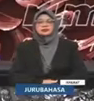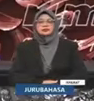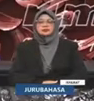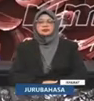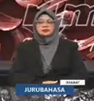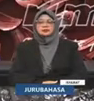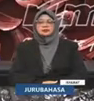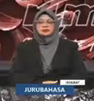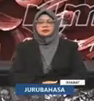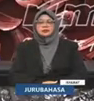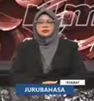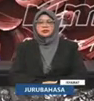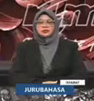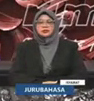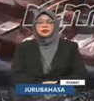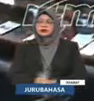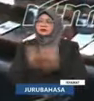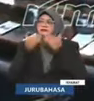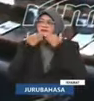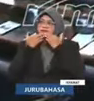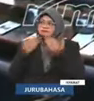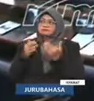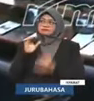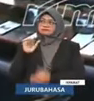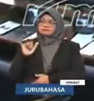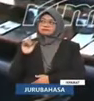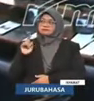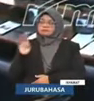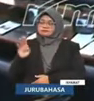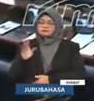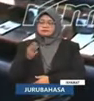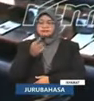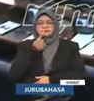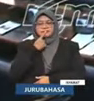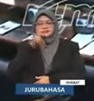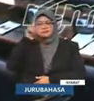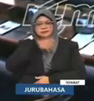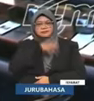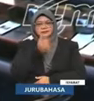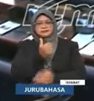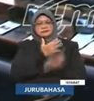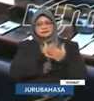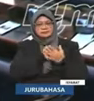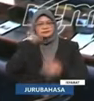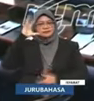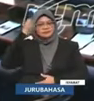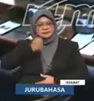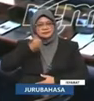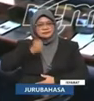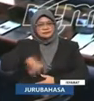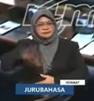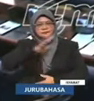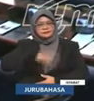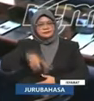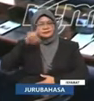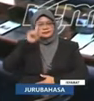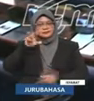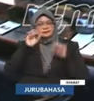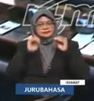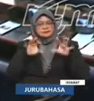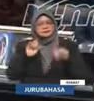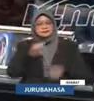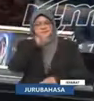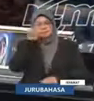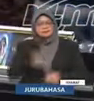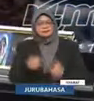GeForce Terima kasih jatuh yang dipertua Sunda rohmanir Rohim Assalamualaikum warahmatullahi wabarakatuh soalnya saya